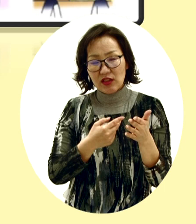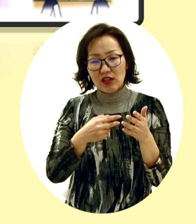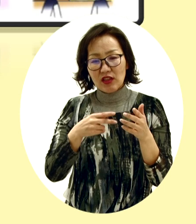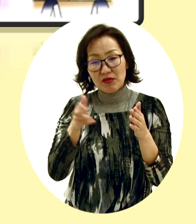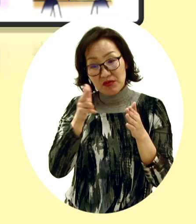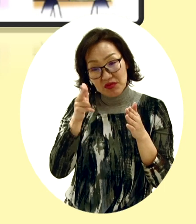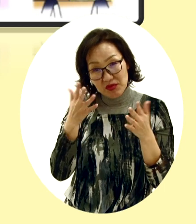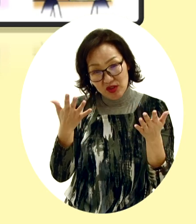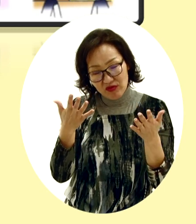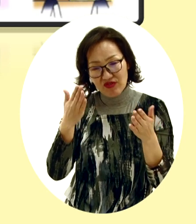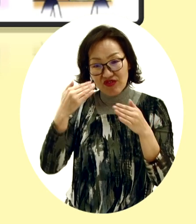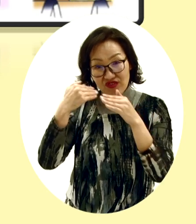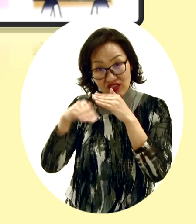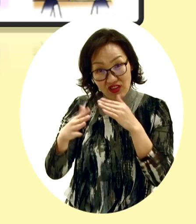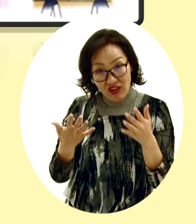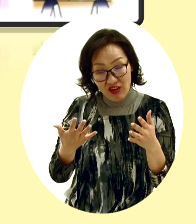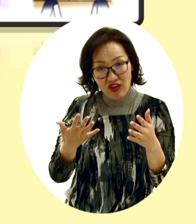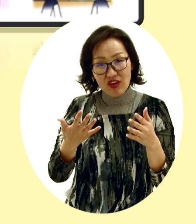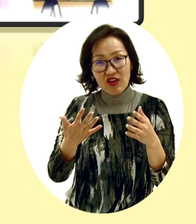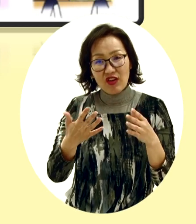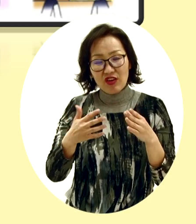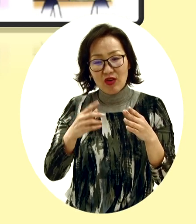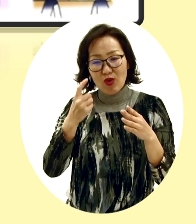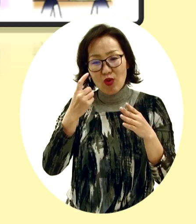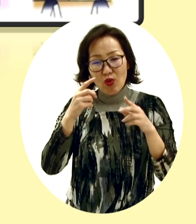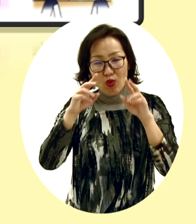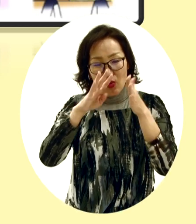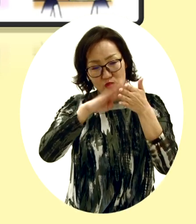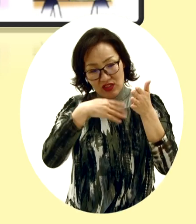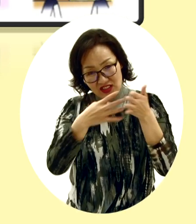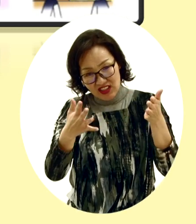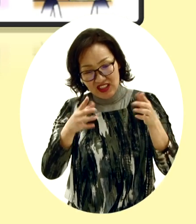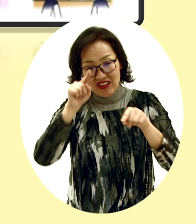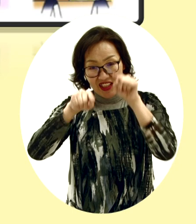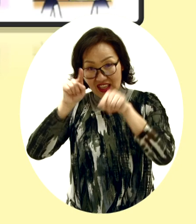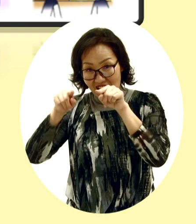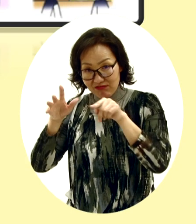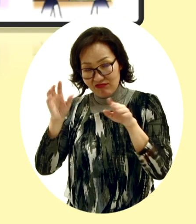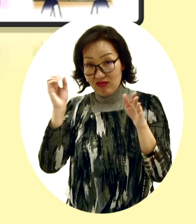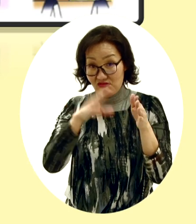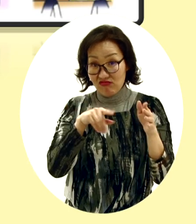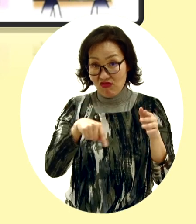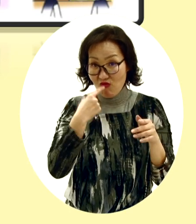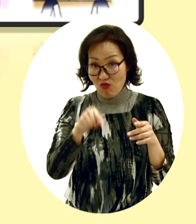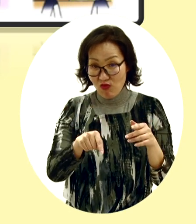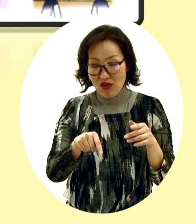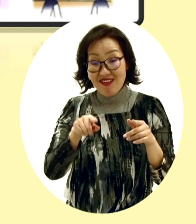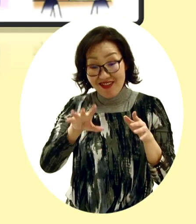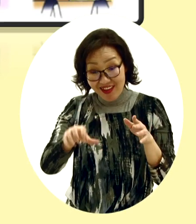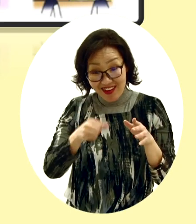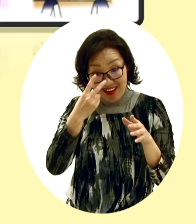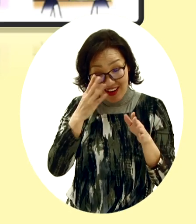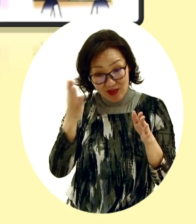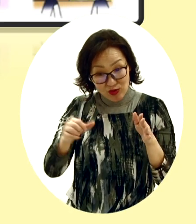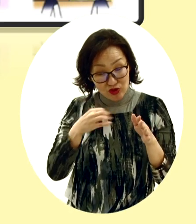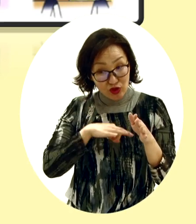мөн бичлэг буюу видео дээрээс нь хүснэх диаграмм зэргийг хилж байгаа юм аа. Эдгээрийг